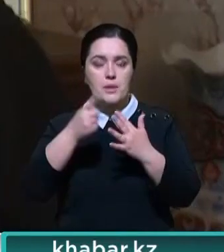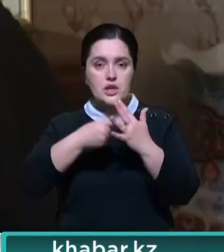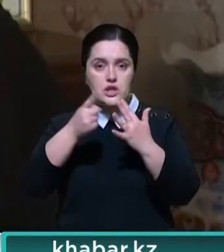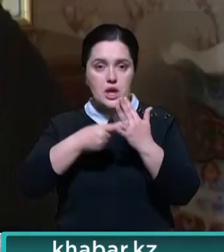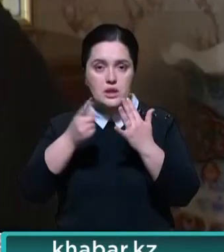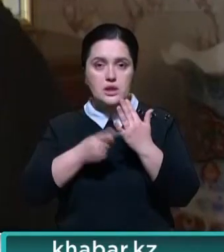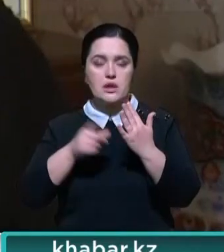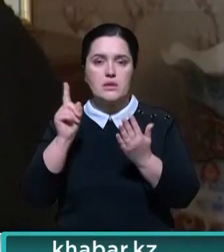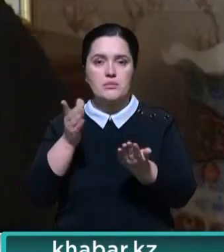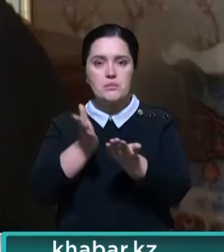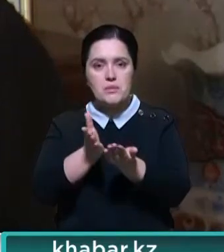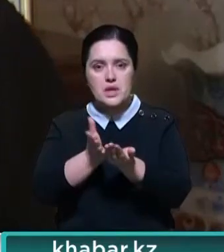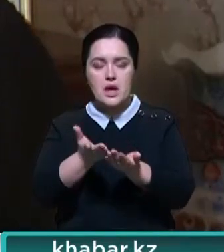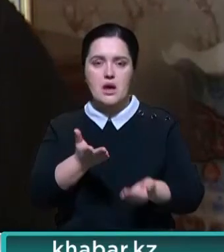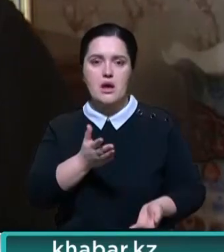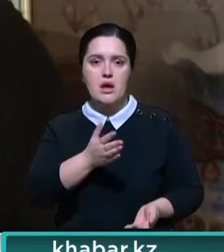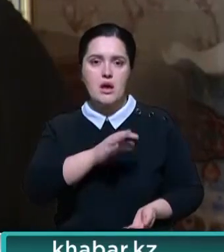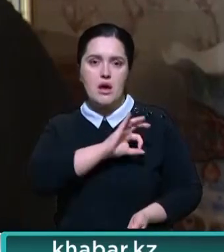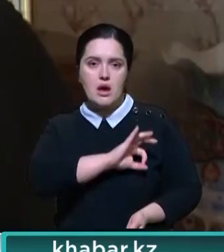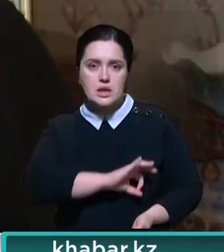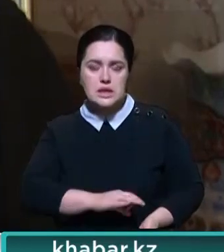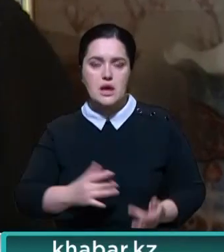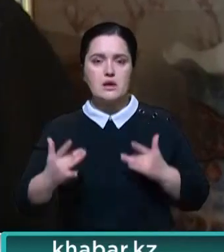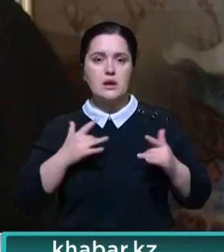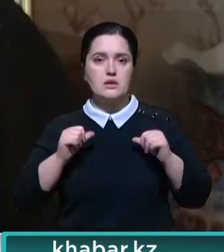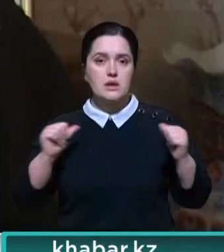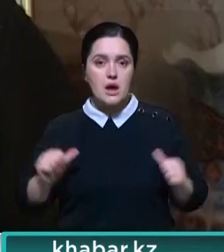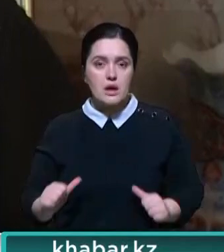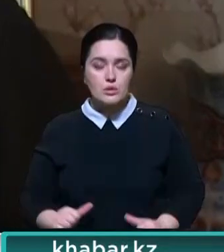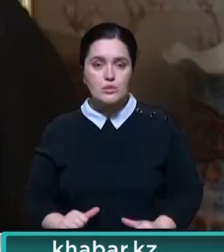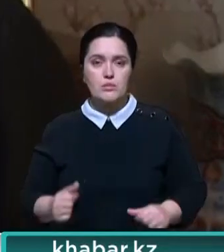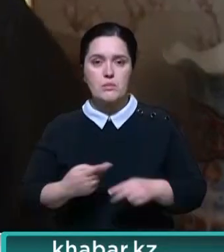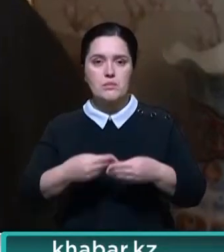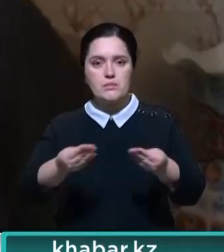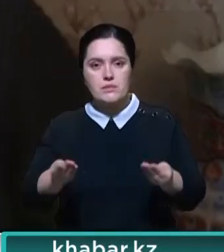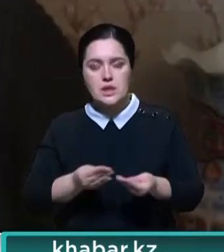же мебель, ордена, концертные костюмы, посуда, которой она пользовалась.